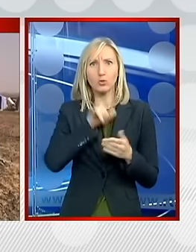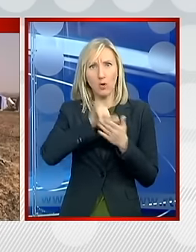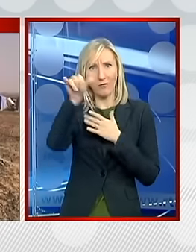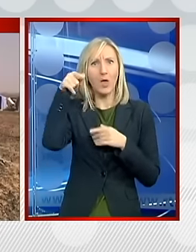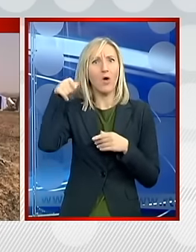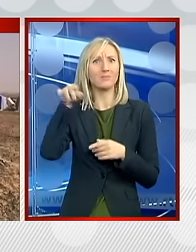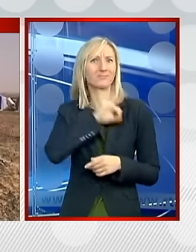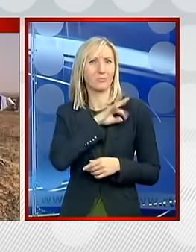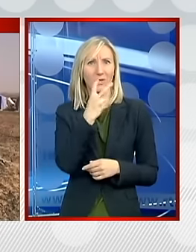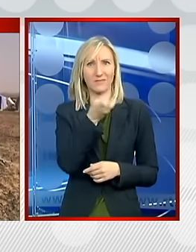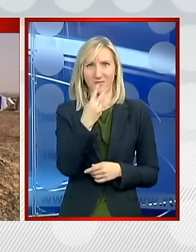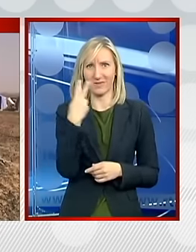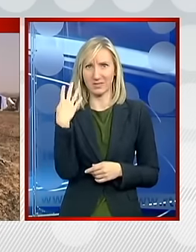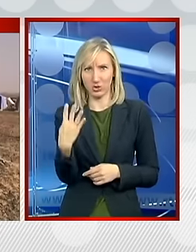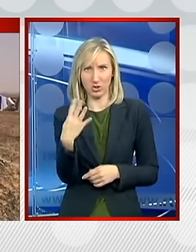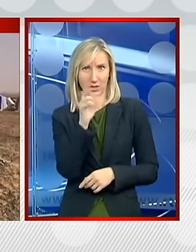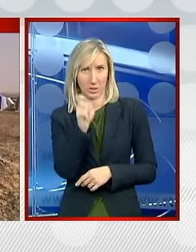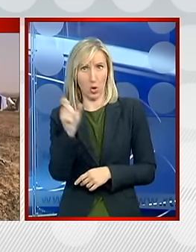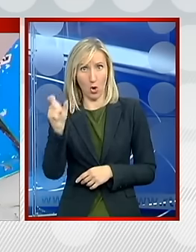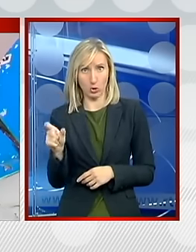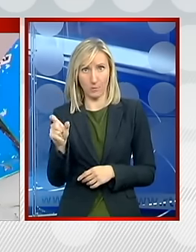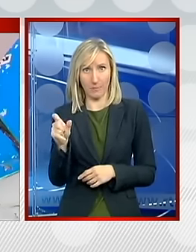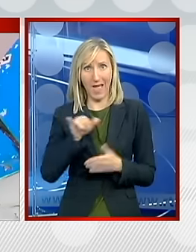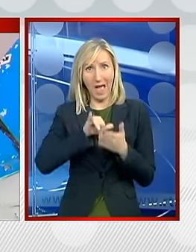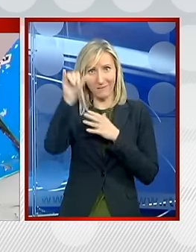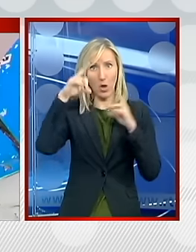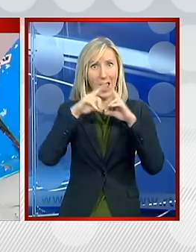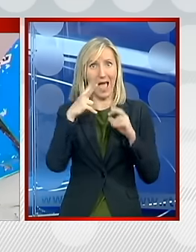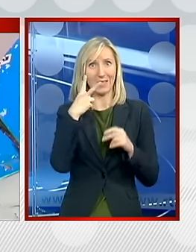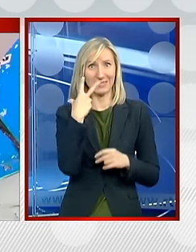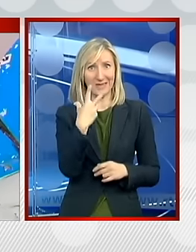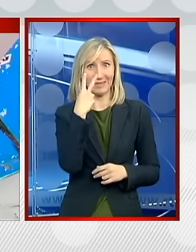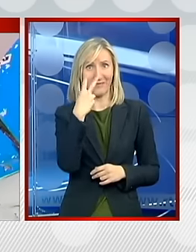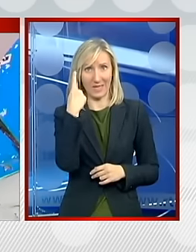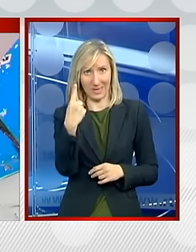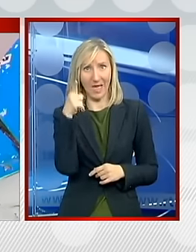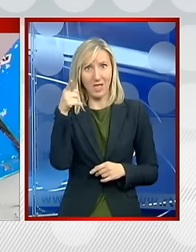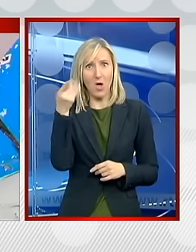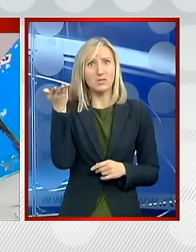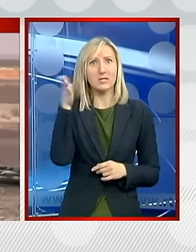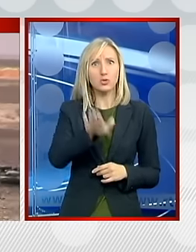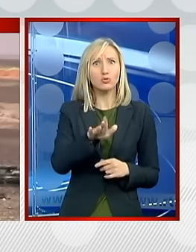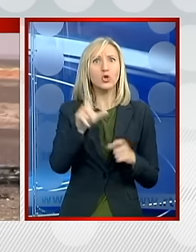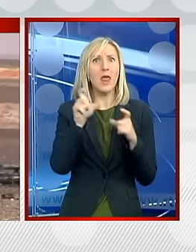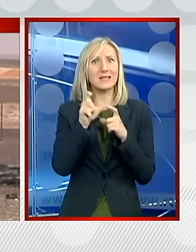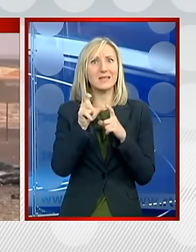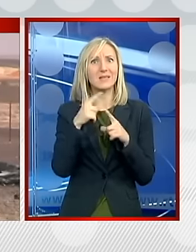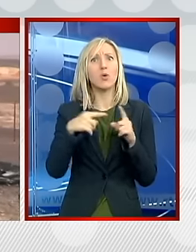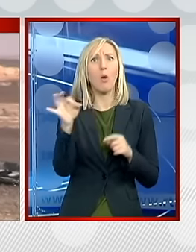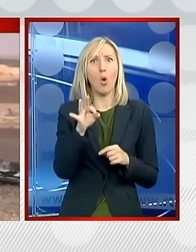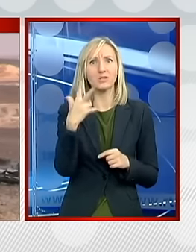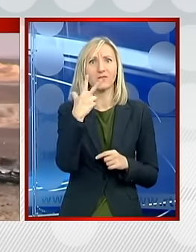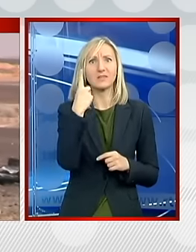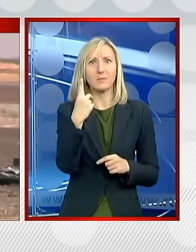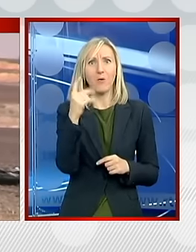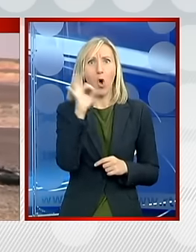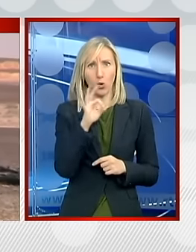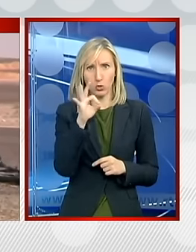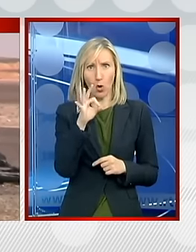poginule 224 osobe. Na avion A321 koji se srušio na Sinajskom poluostrvu 31.